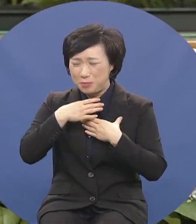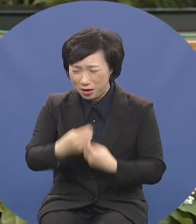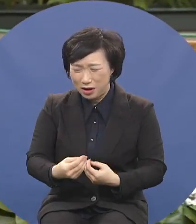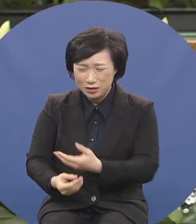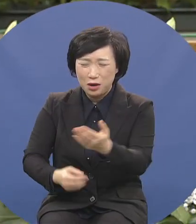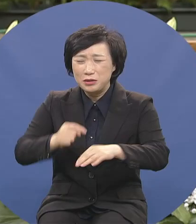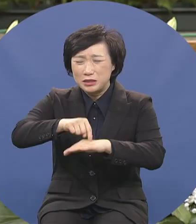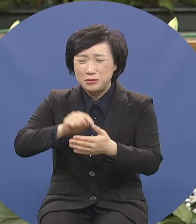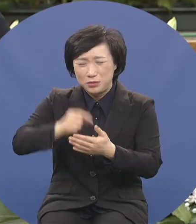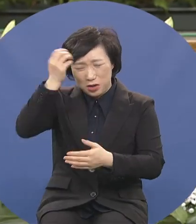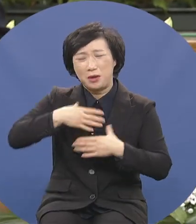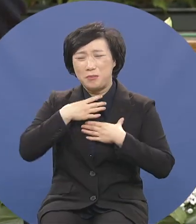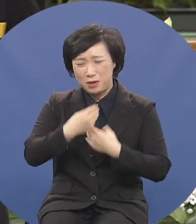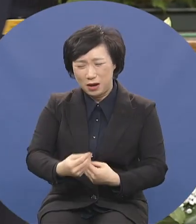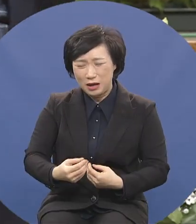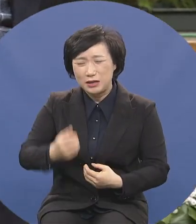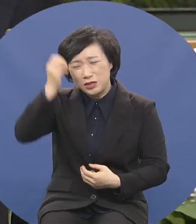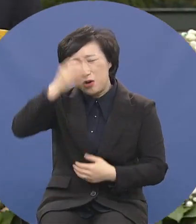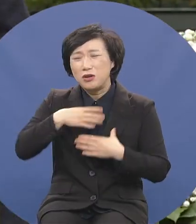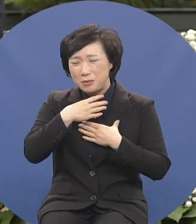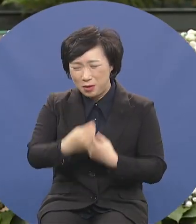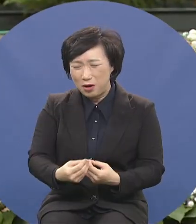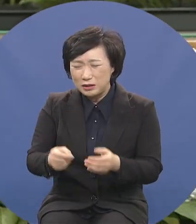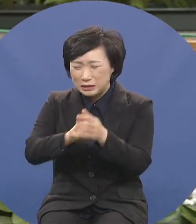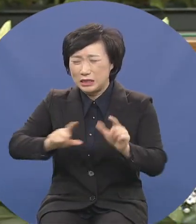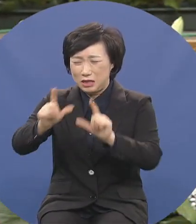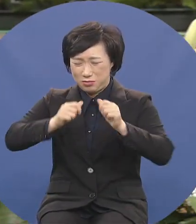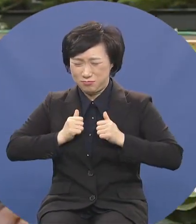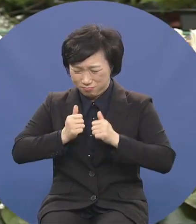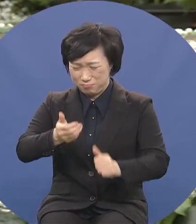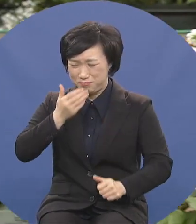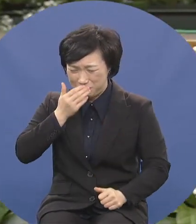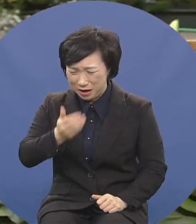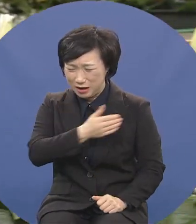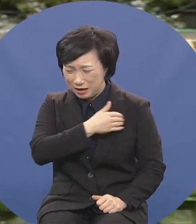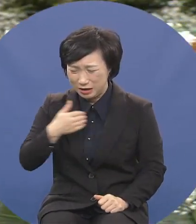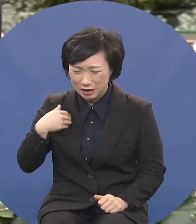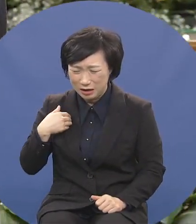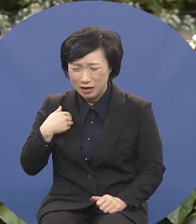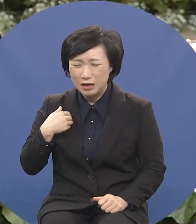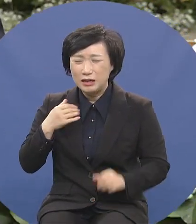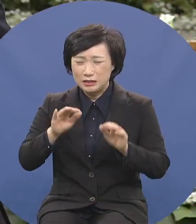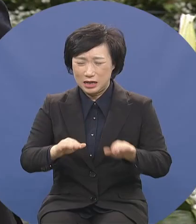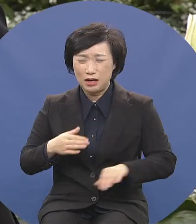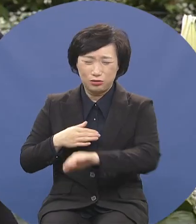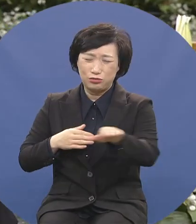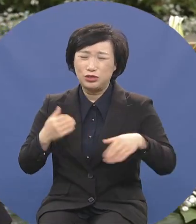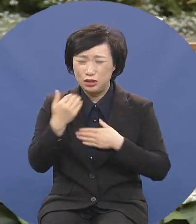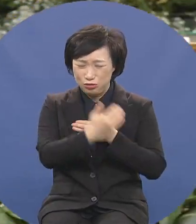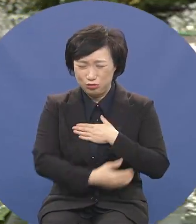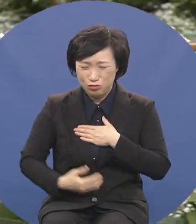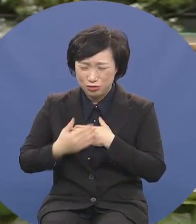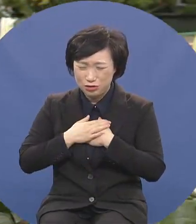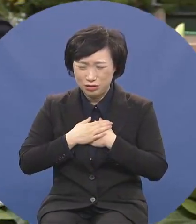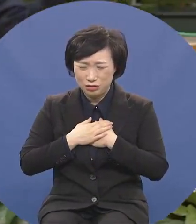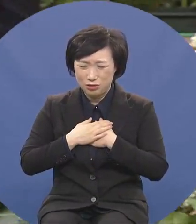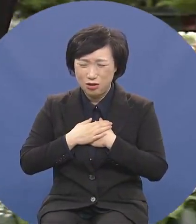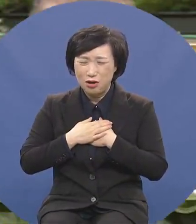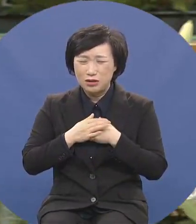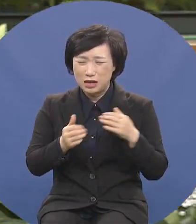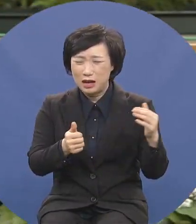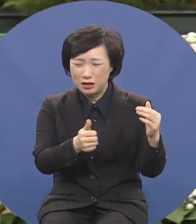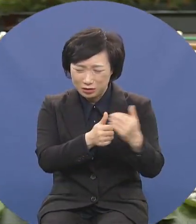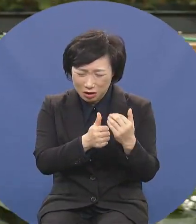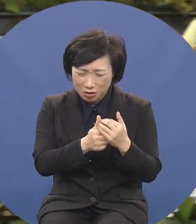심령이 편안하며 영혼이 편안하고 신앙생활 잘할 수 있습니다. 끝없이 육신으로 개기고 영적